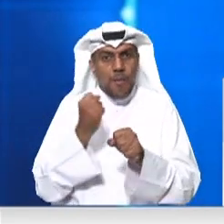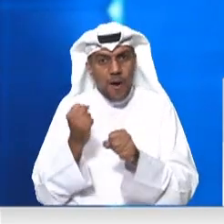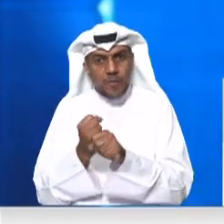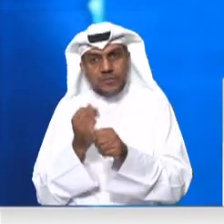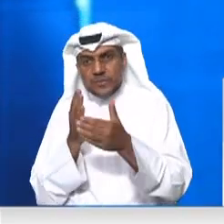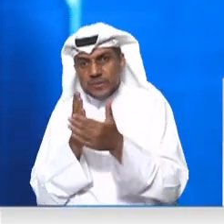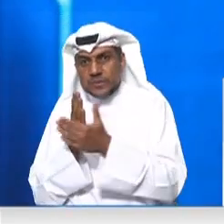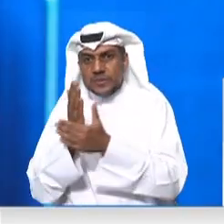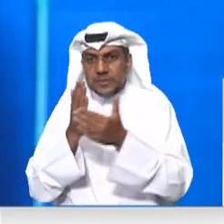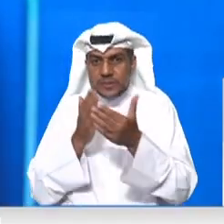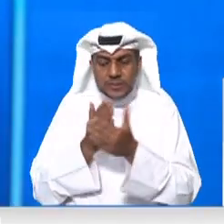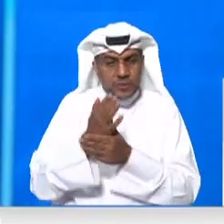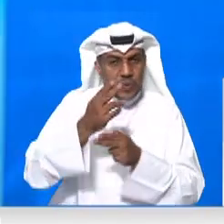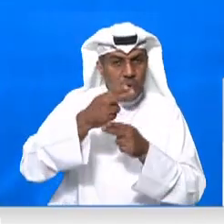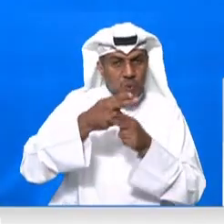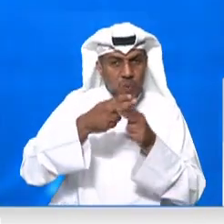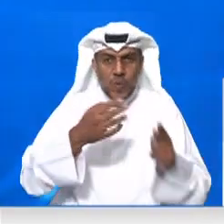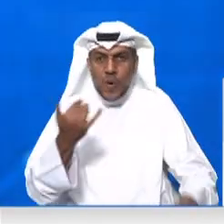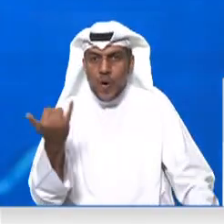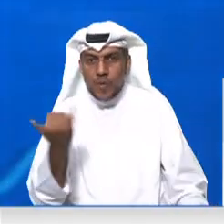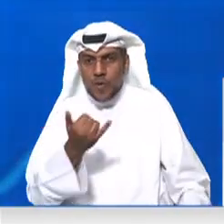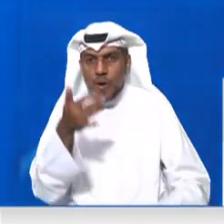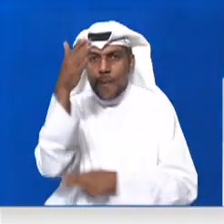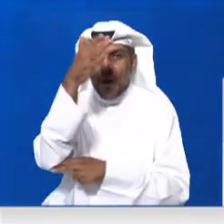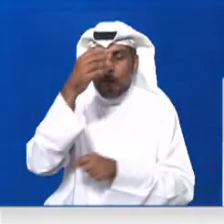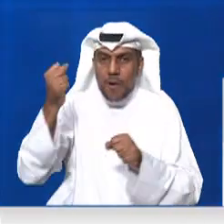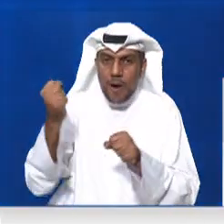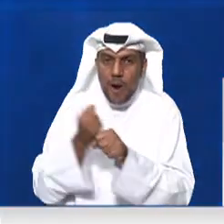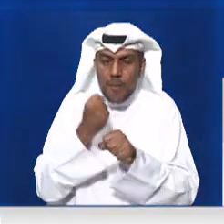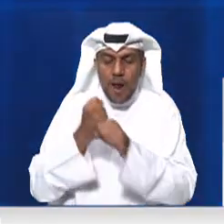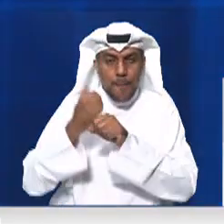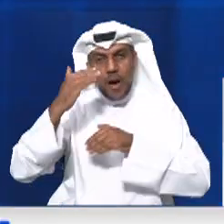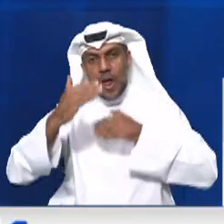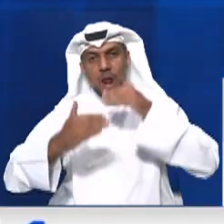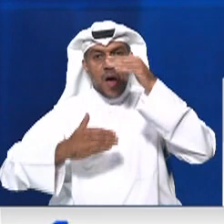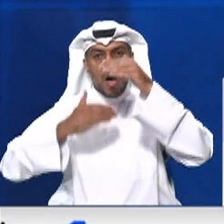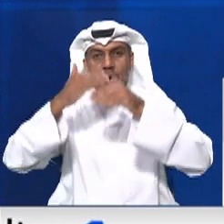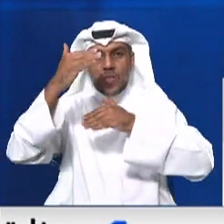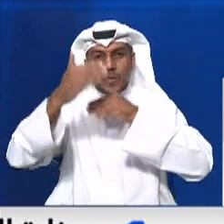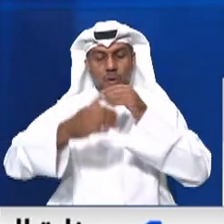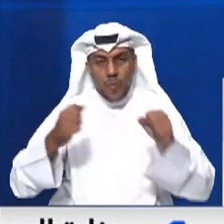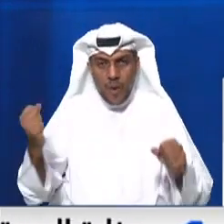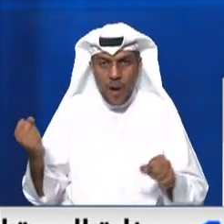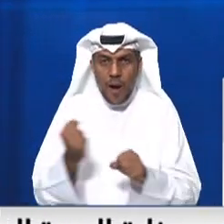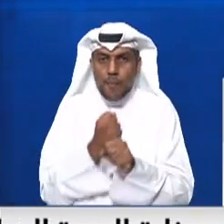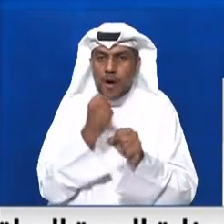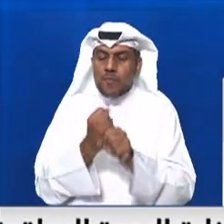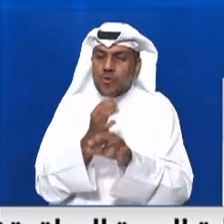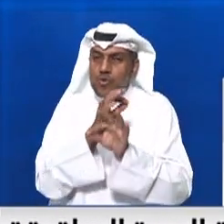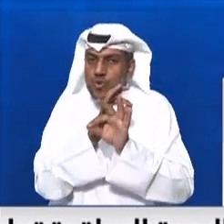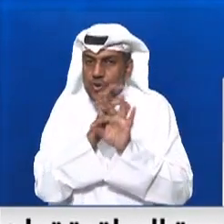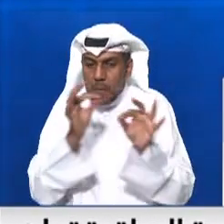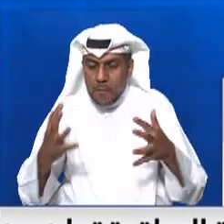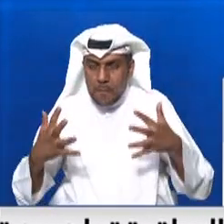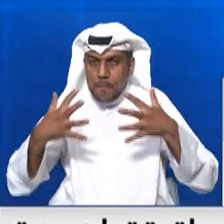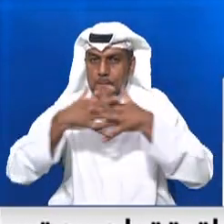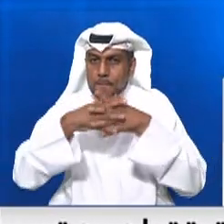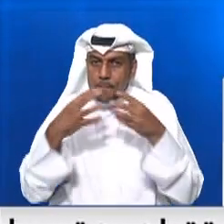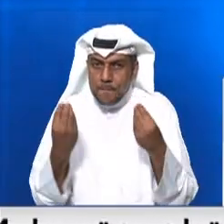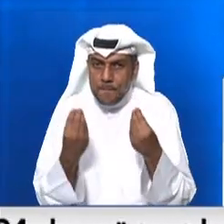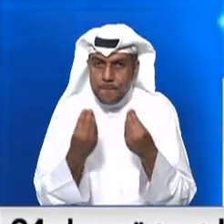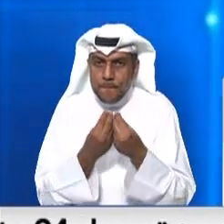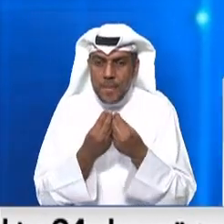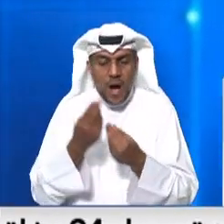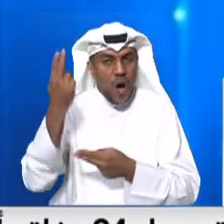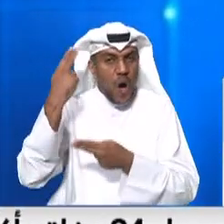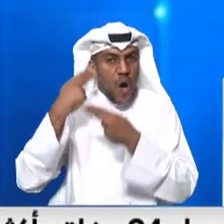في مرحله تاريخيه متميزه لاستكمال مسيره البناء والعطاء والشروع في خطط جديده